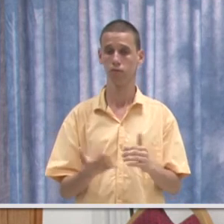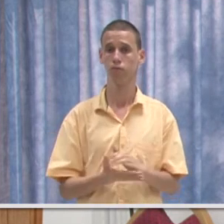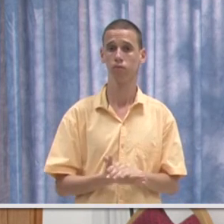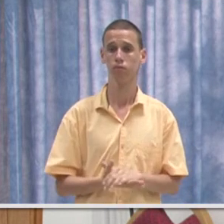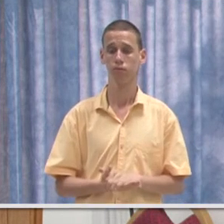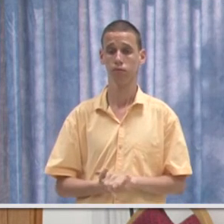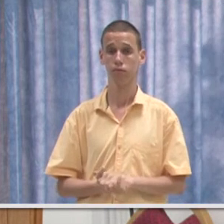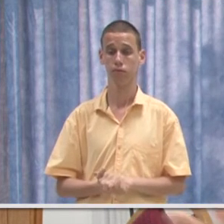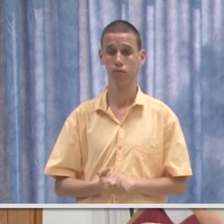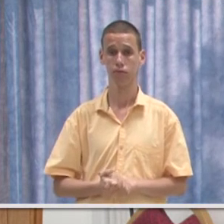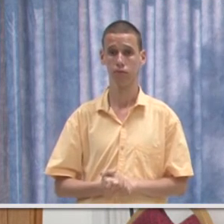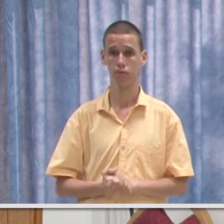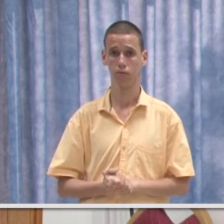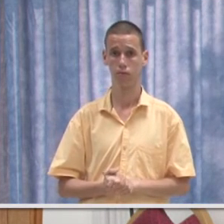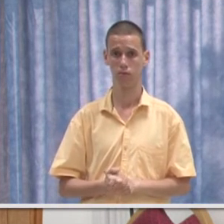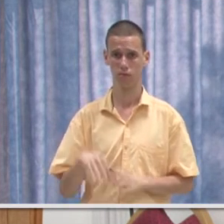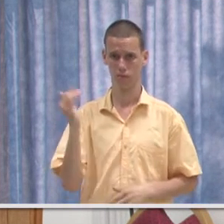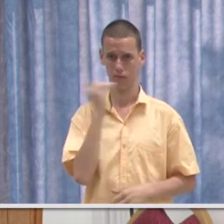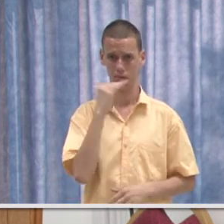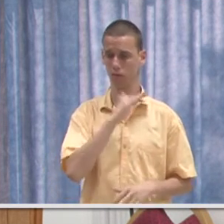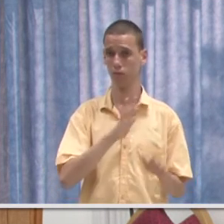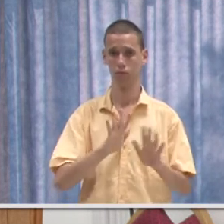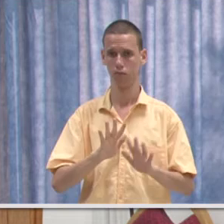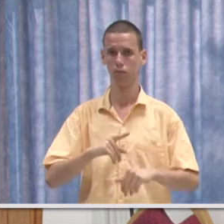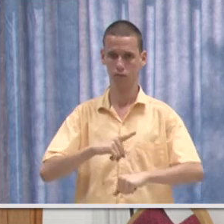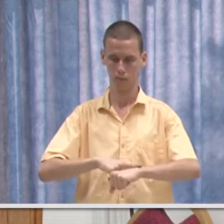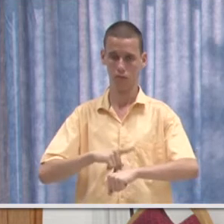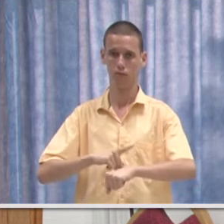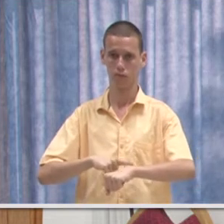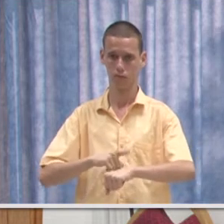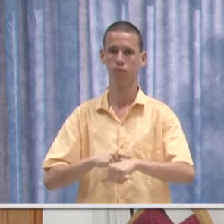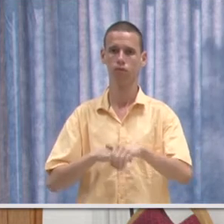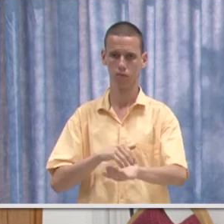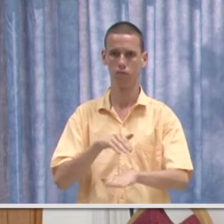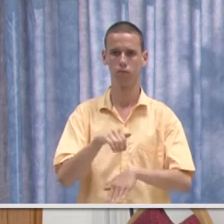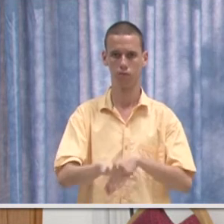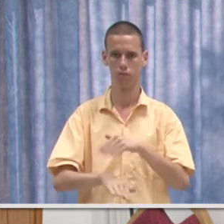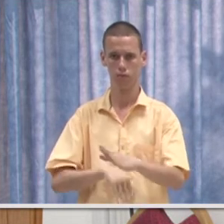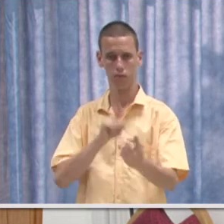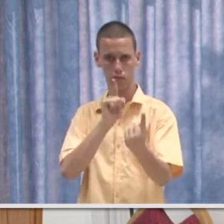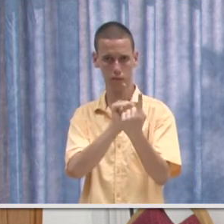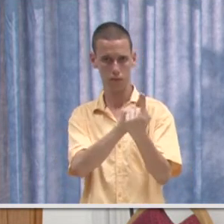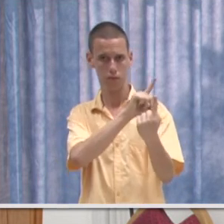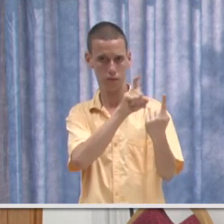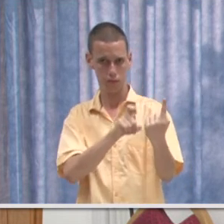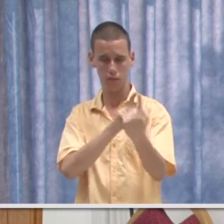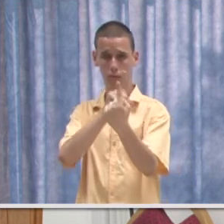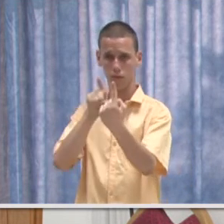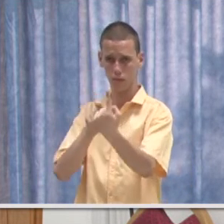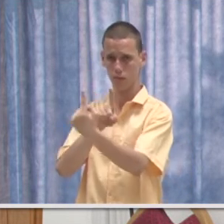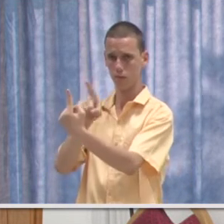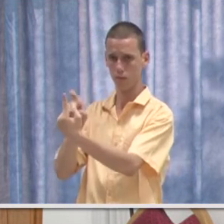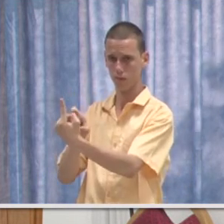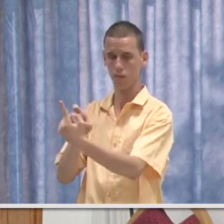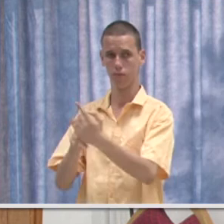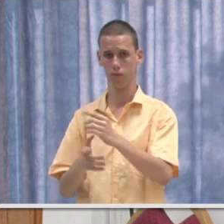conclusion vite, besoin investiguer, et relier avec l'organisation qui involve. Et